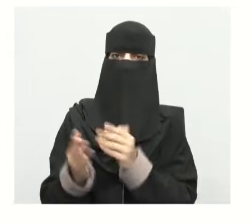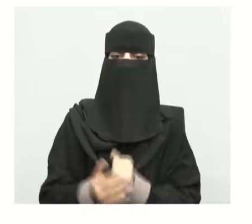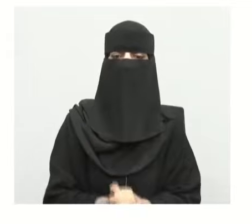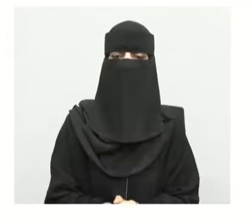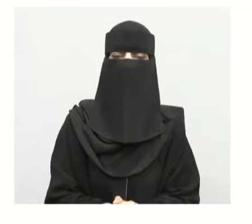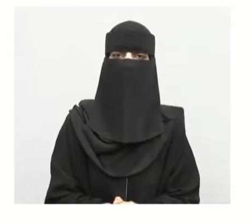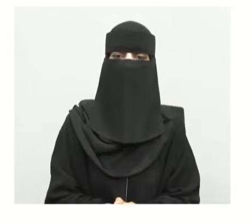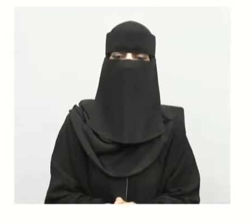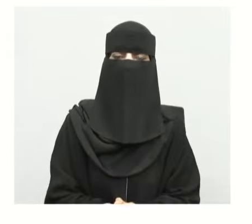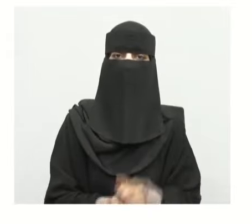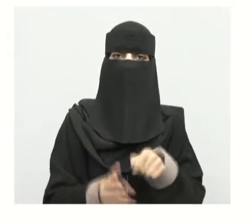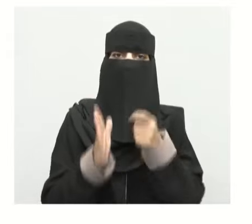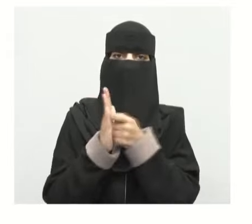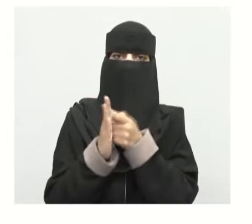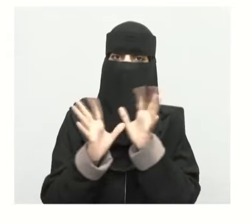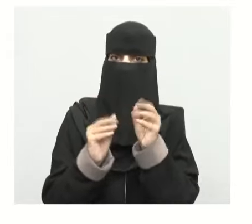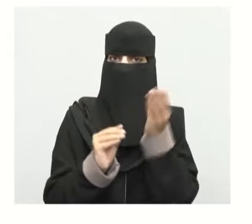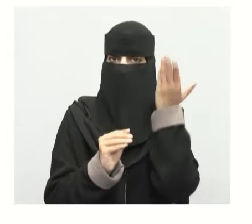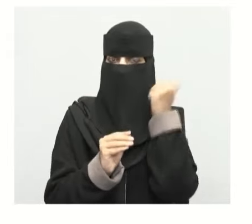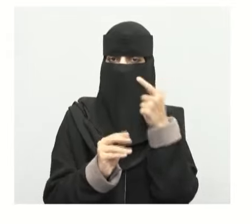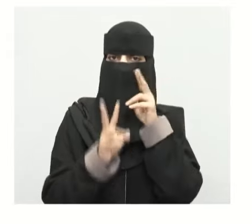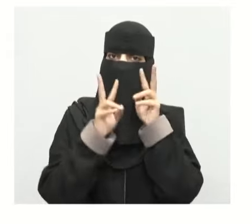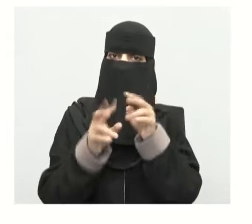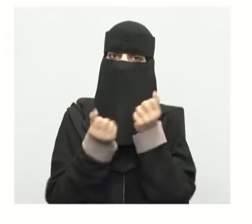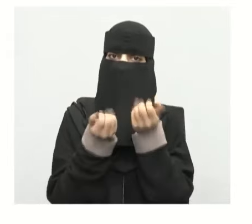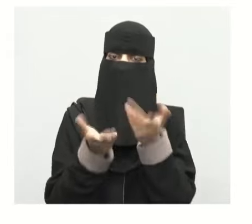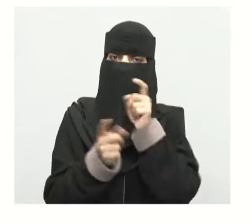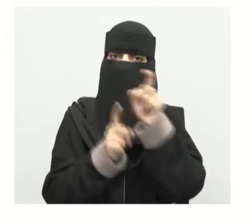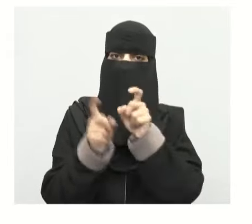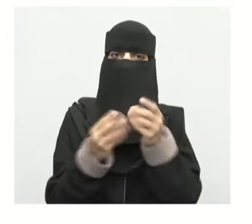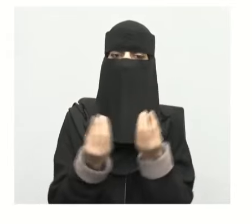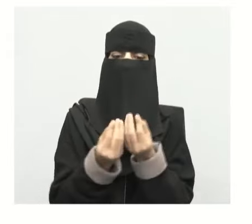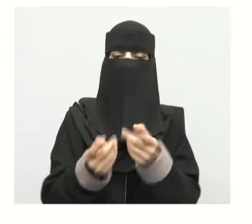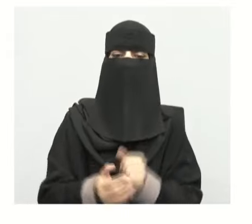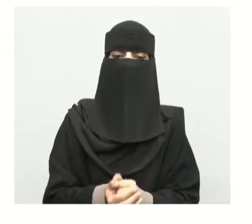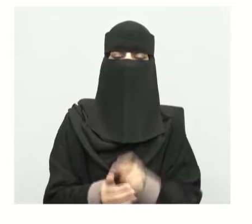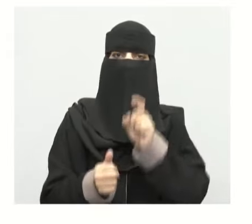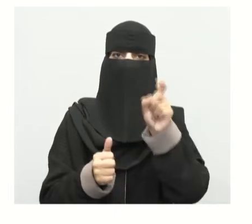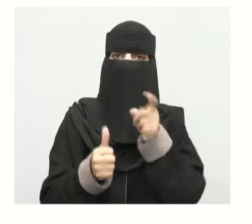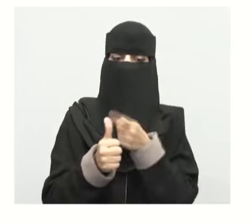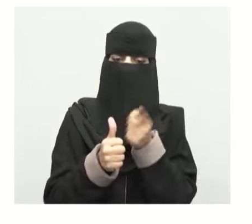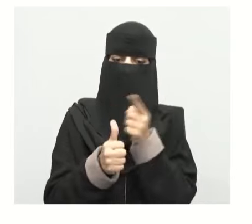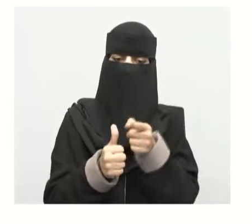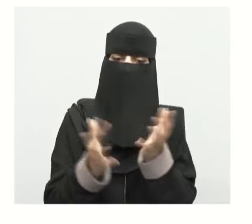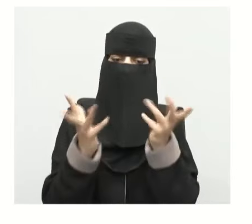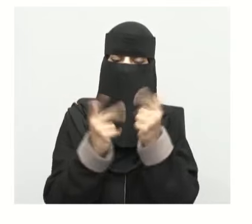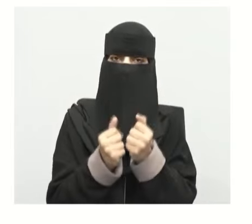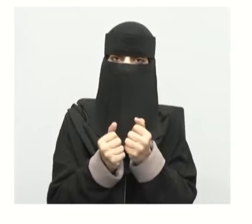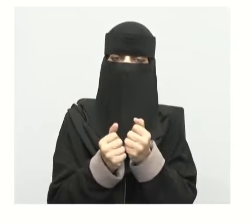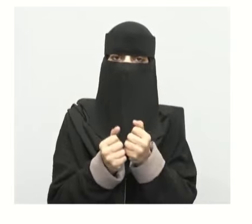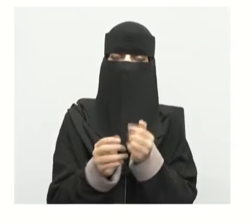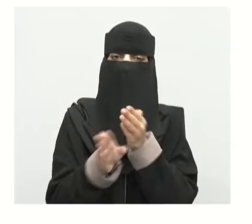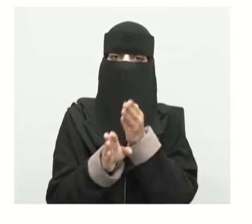نبدا لدينا واجب على درسنا السابق هيا بنا نستعرض اسئله الواجب السؤال الاول عدد وعددي